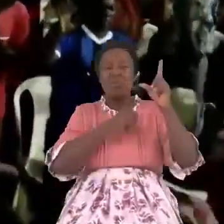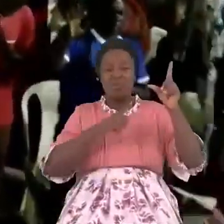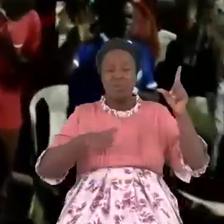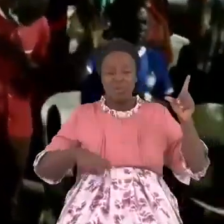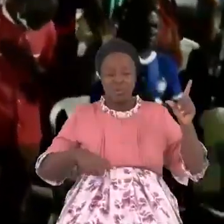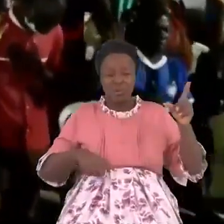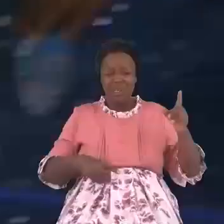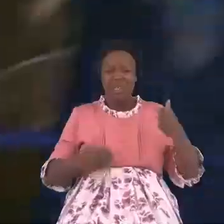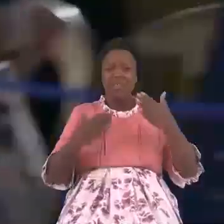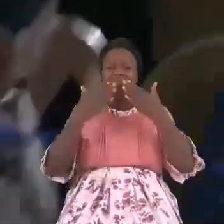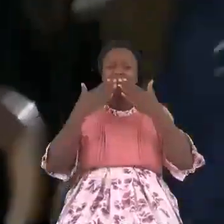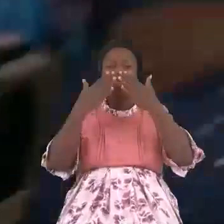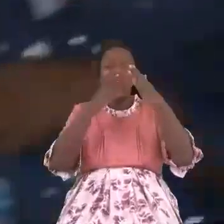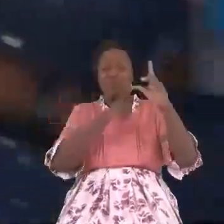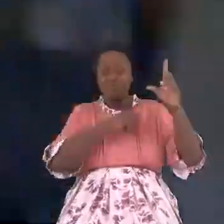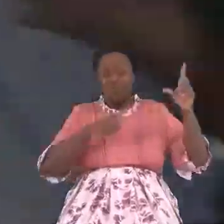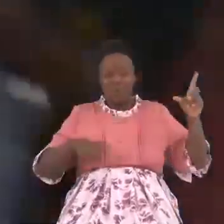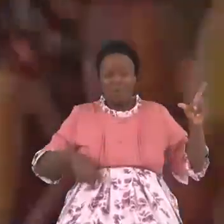Chineke,